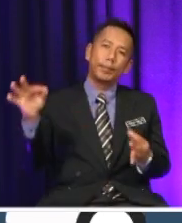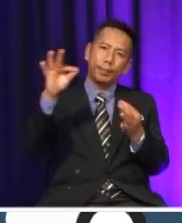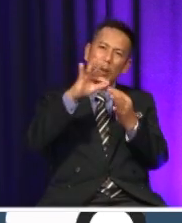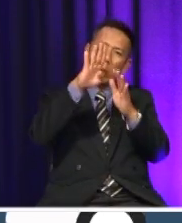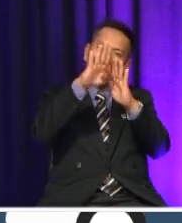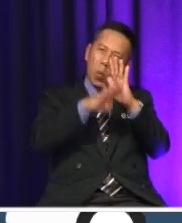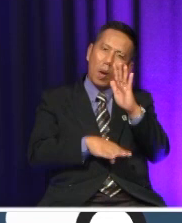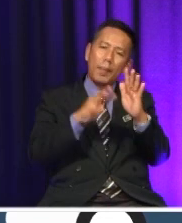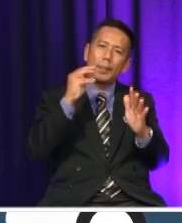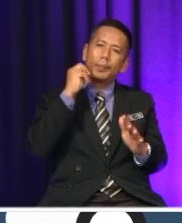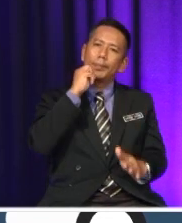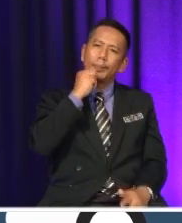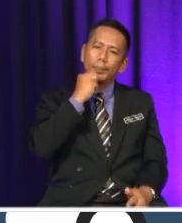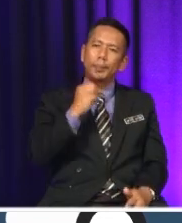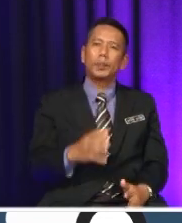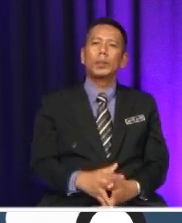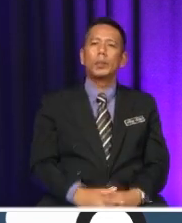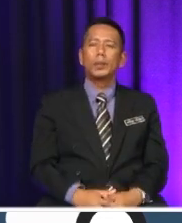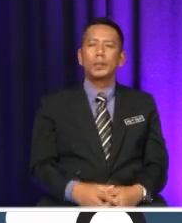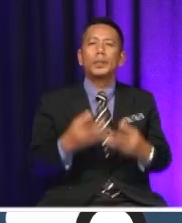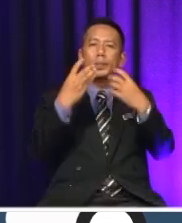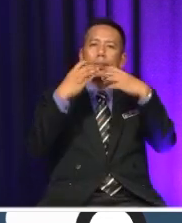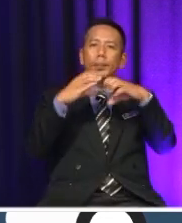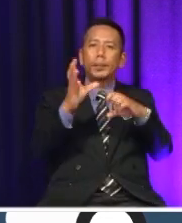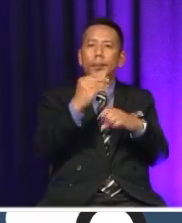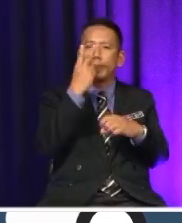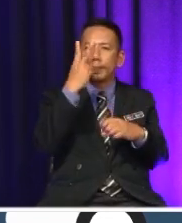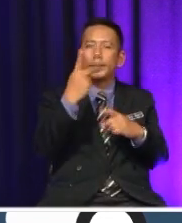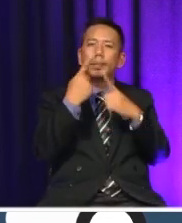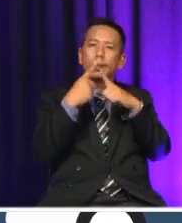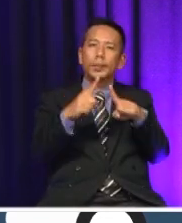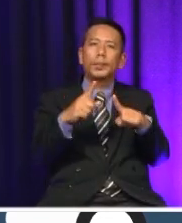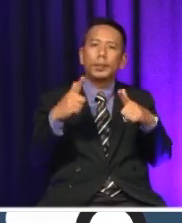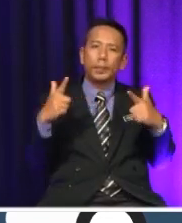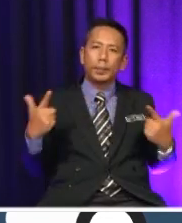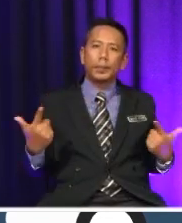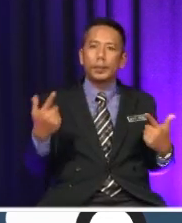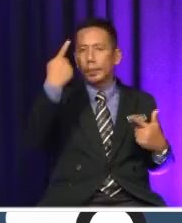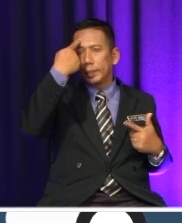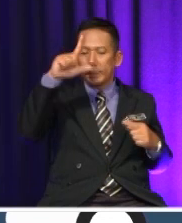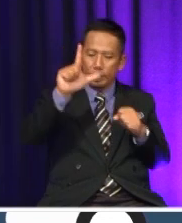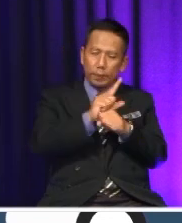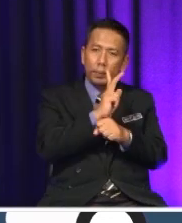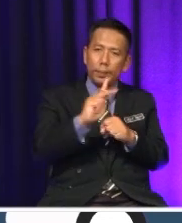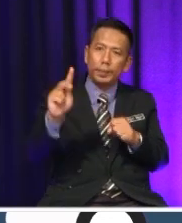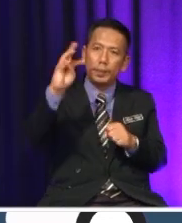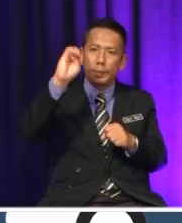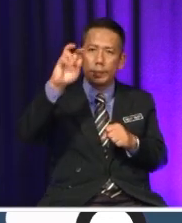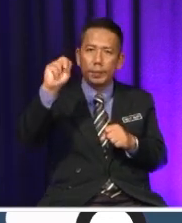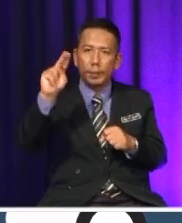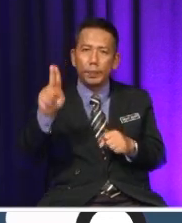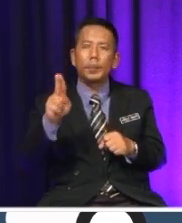kurang masih Oke jadi kita coba lihat jawaban lagi untuk melengkapkan menu